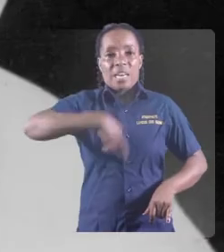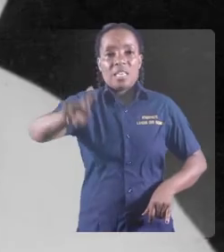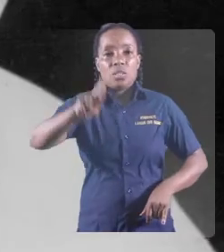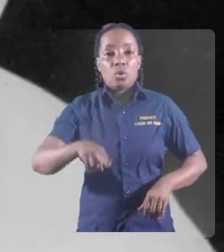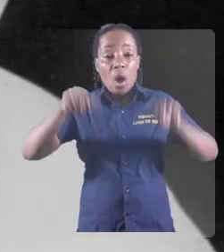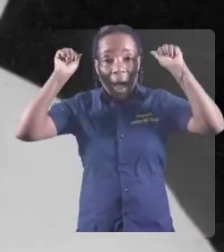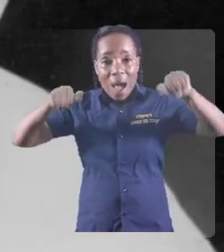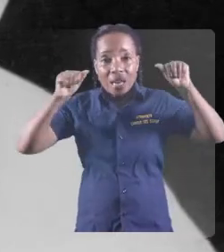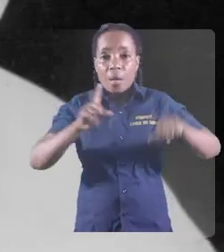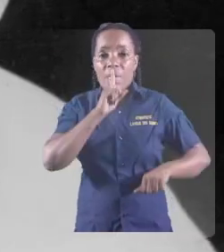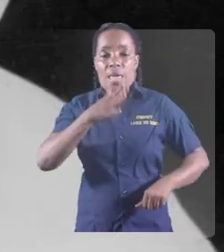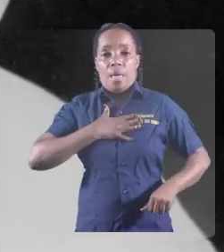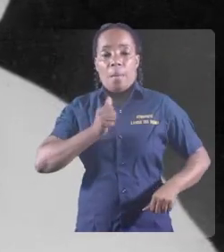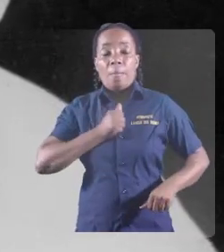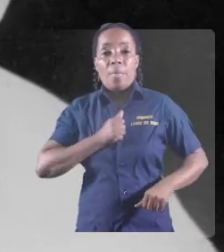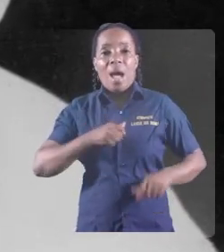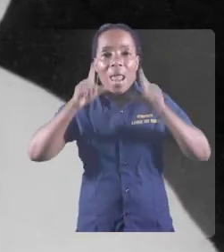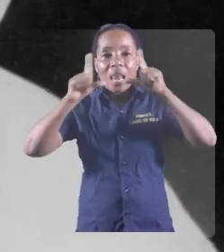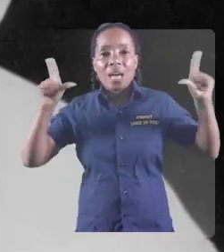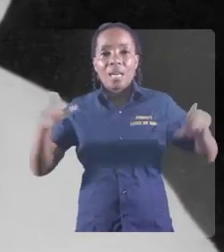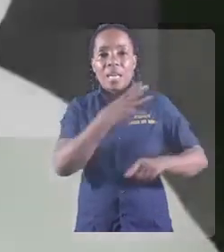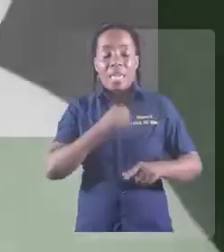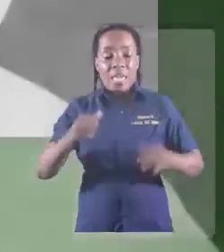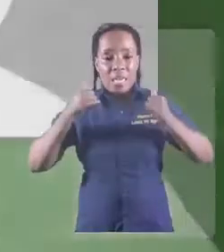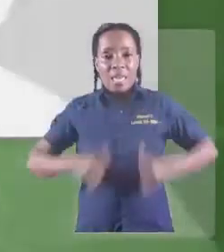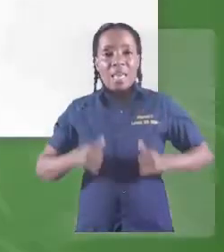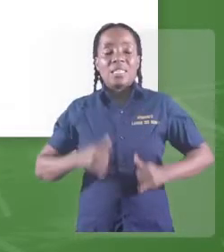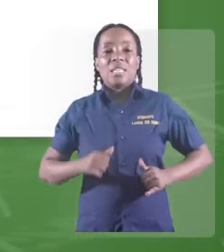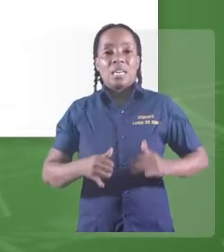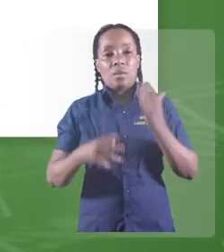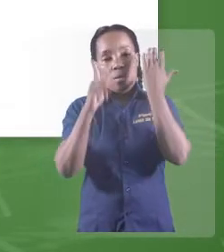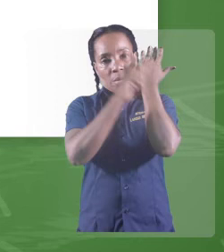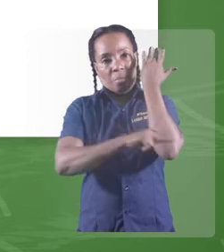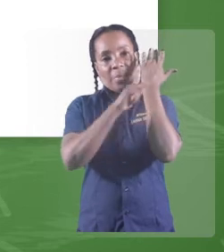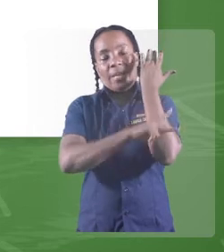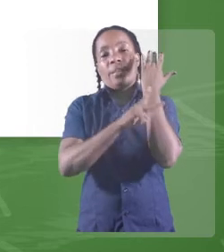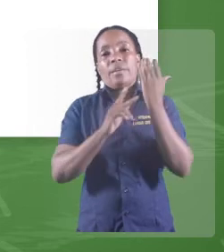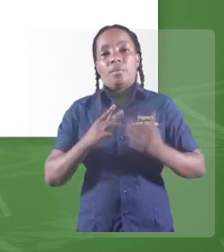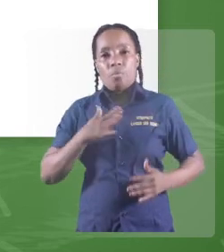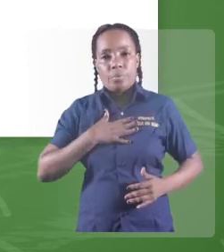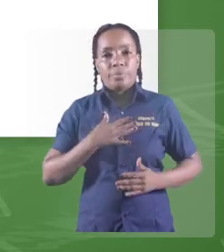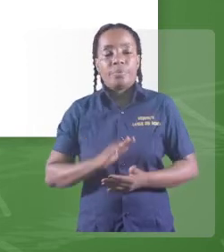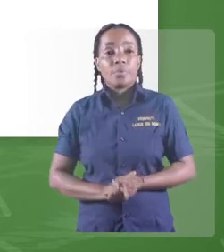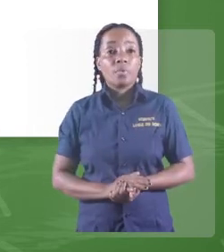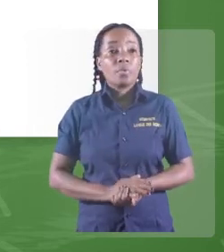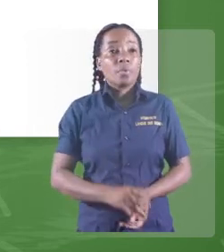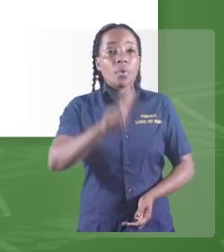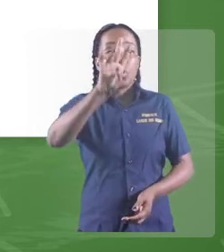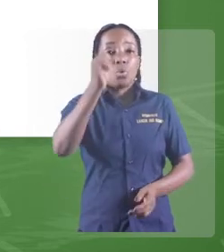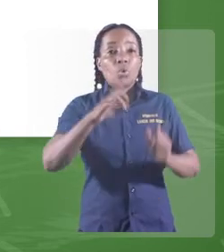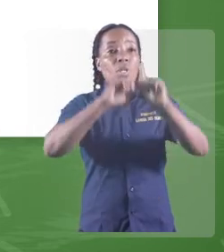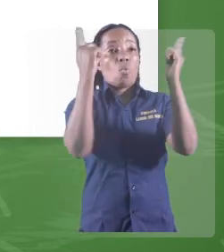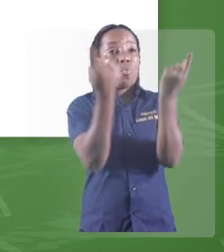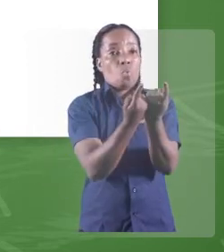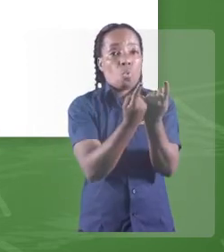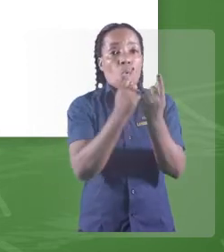langue et l'Algérie est ma patrie ». La seconde tendance, la tendance révolutionnaire